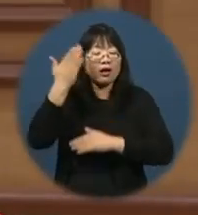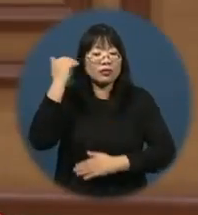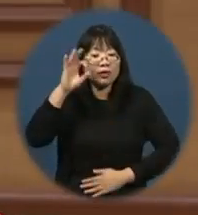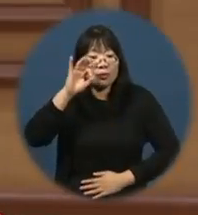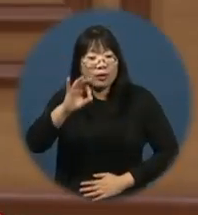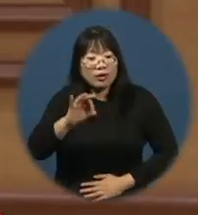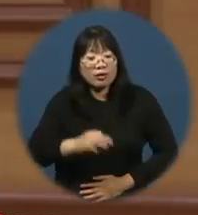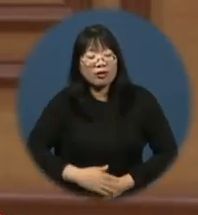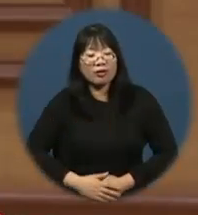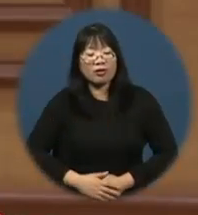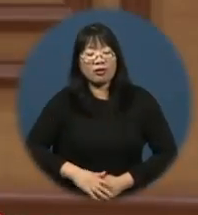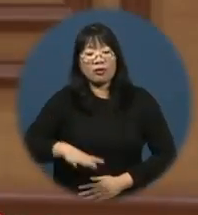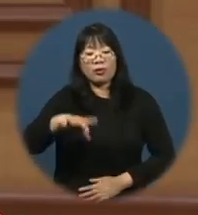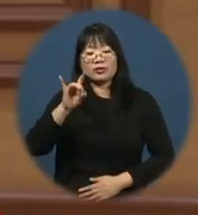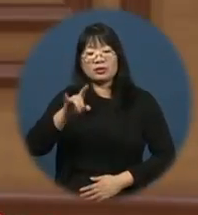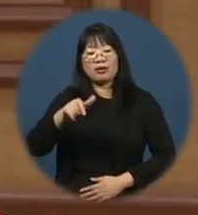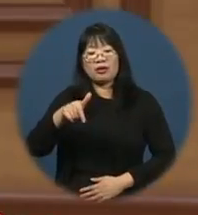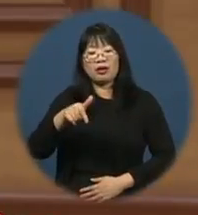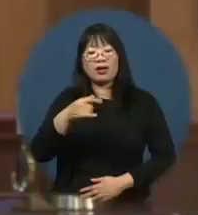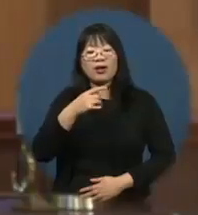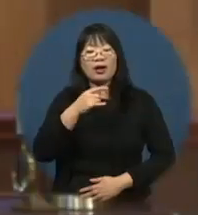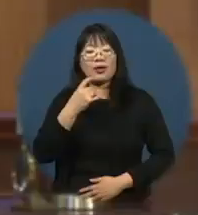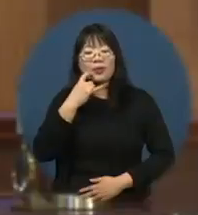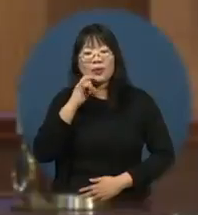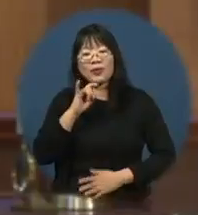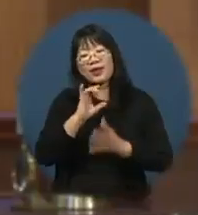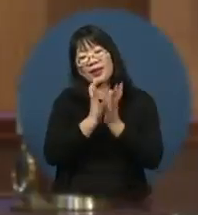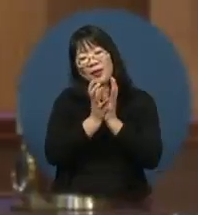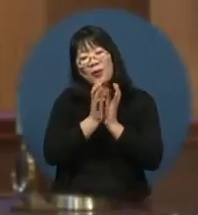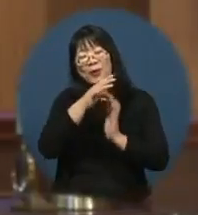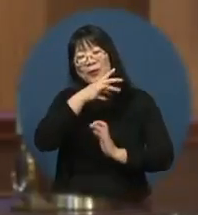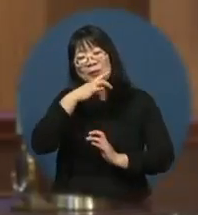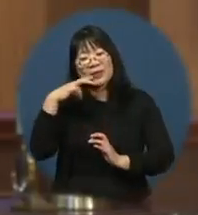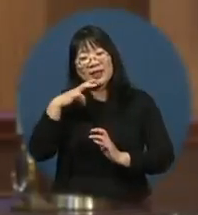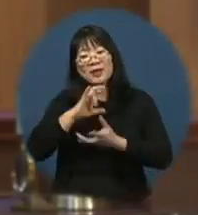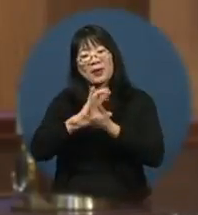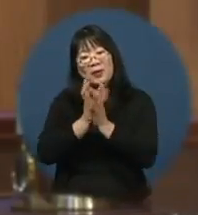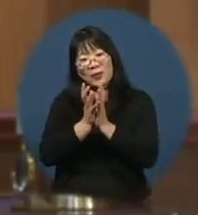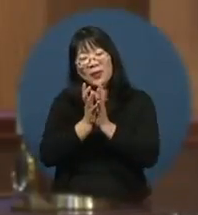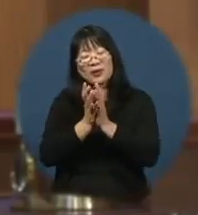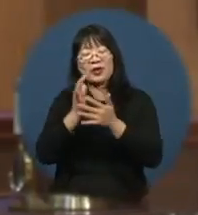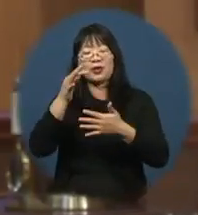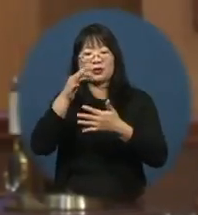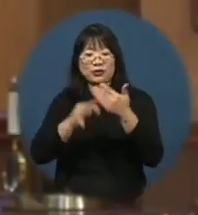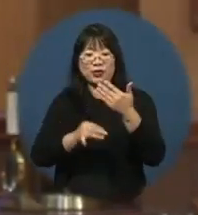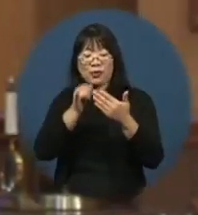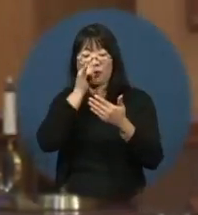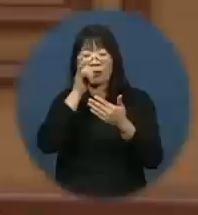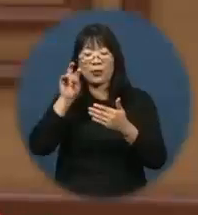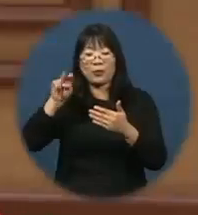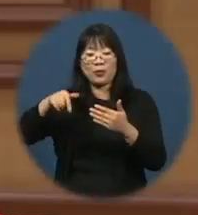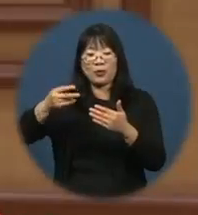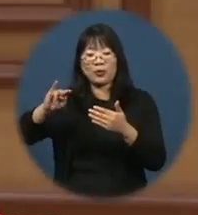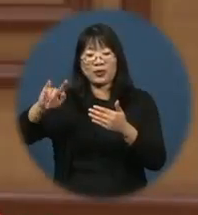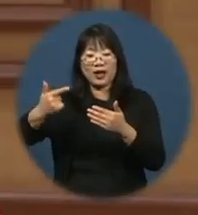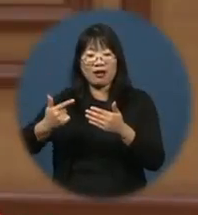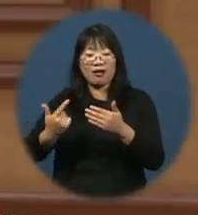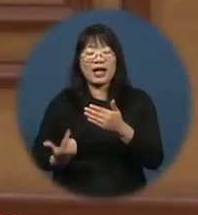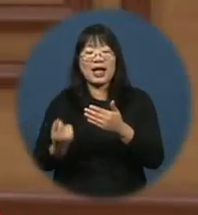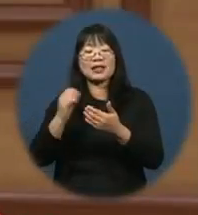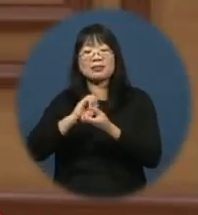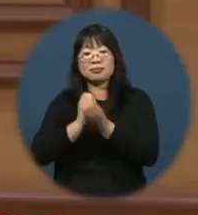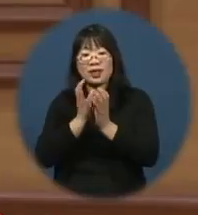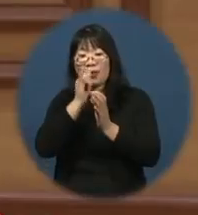예전에는 먼저 개나리가 피고 진달래가 피고 순서가 다 있었는데 예, 목련이 예, 뭐 일찍